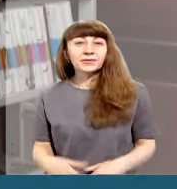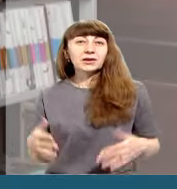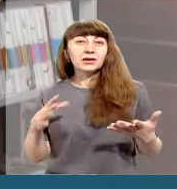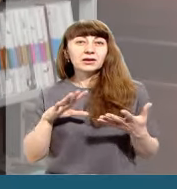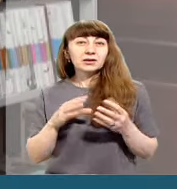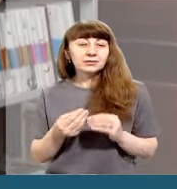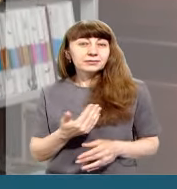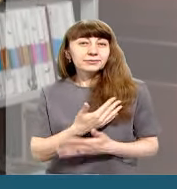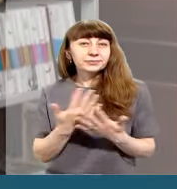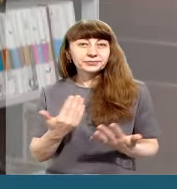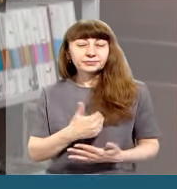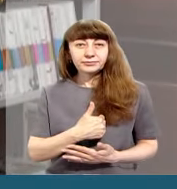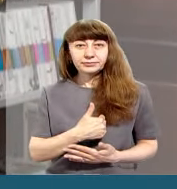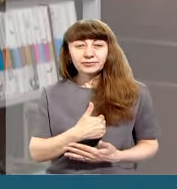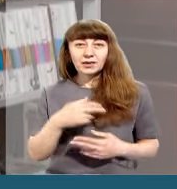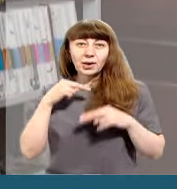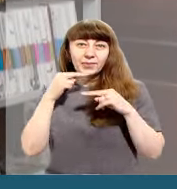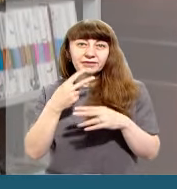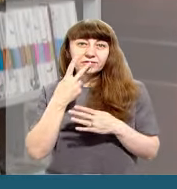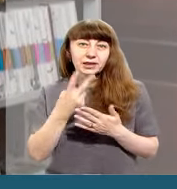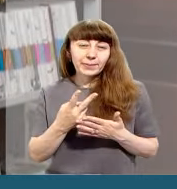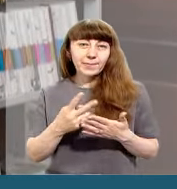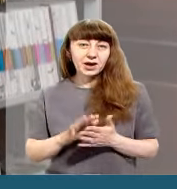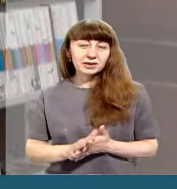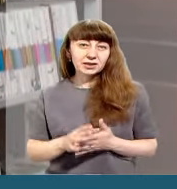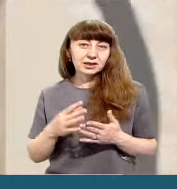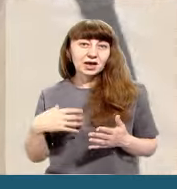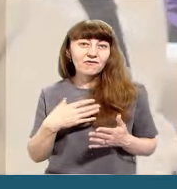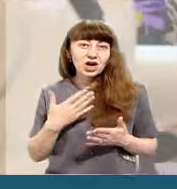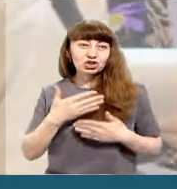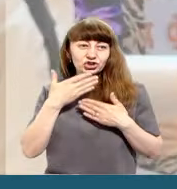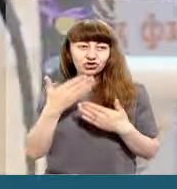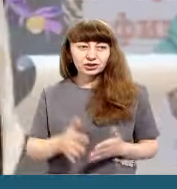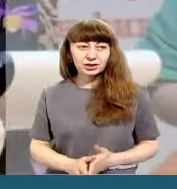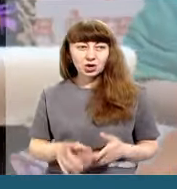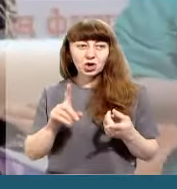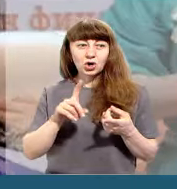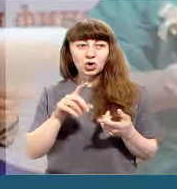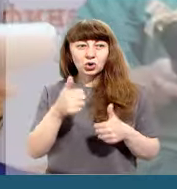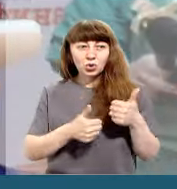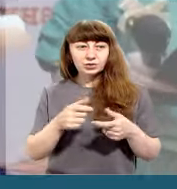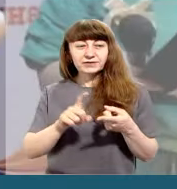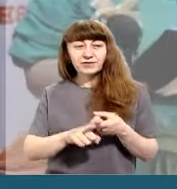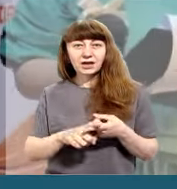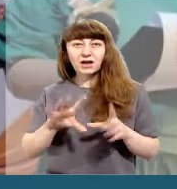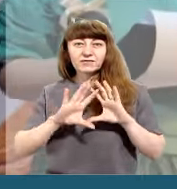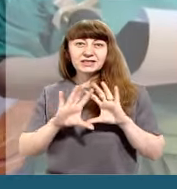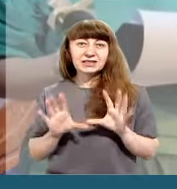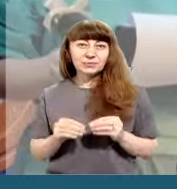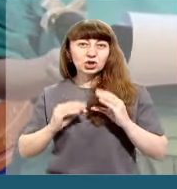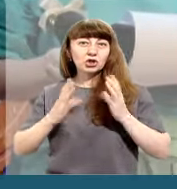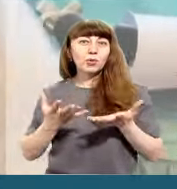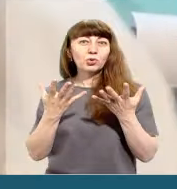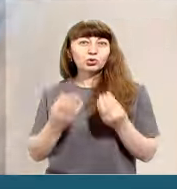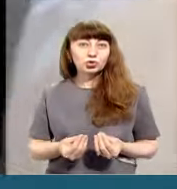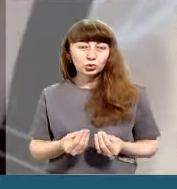мы хотим, безусловно, обратить внимание на ценность чтения. Конкурс приурочен ко Всемирному дню книги и авторского права, а